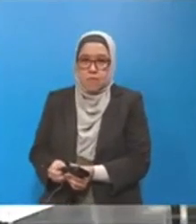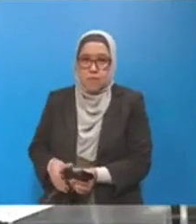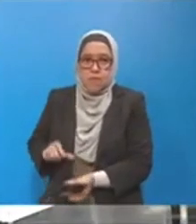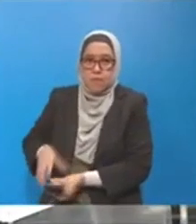Himalayan menceng